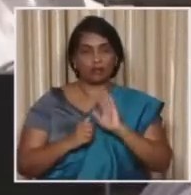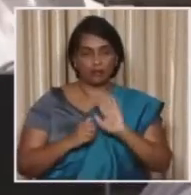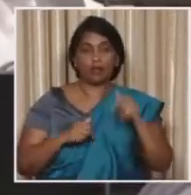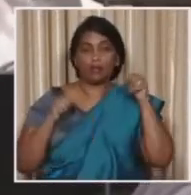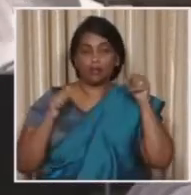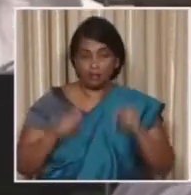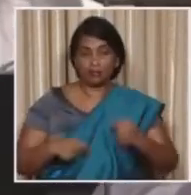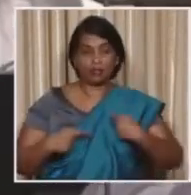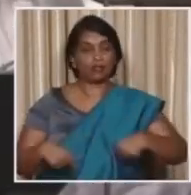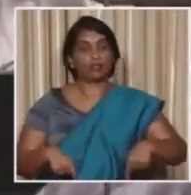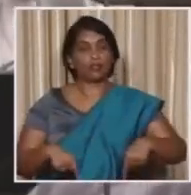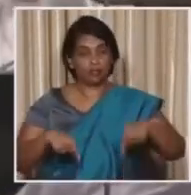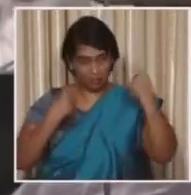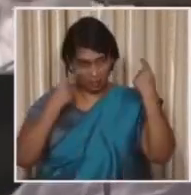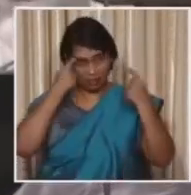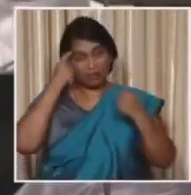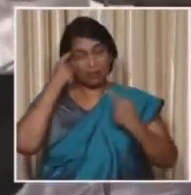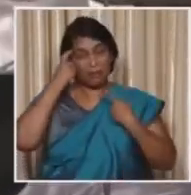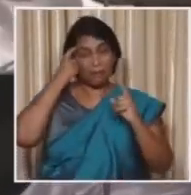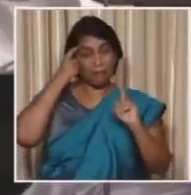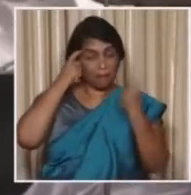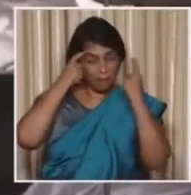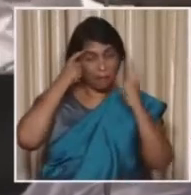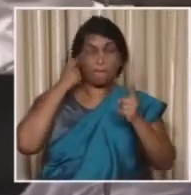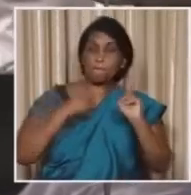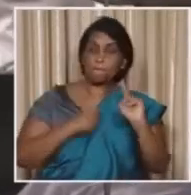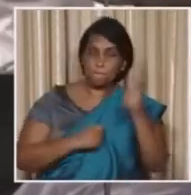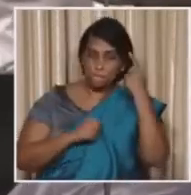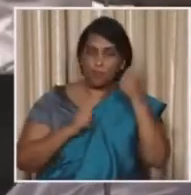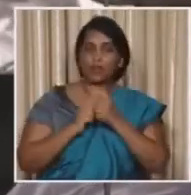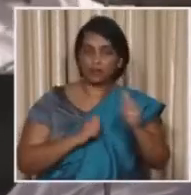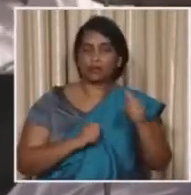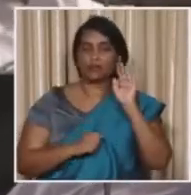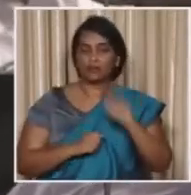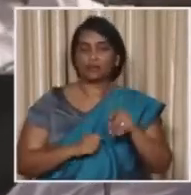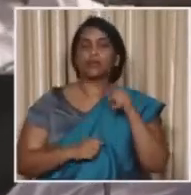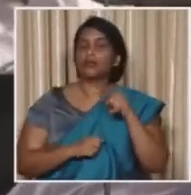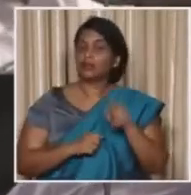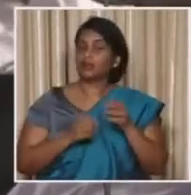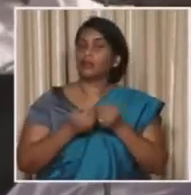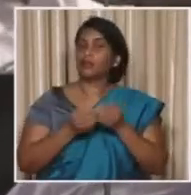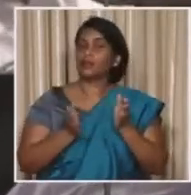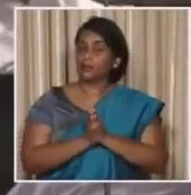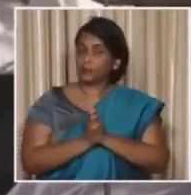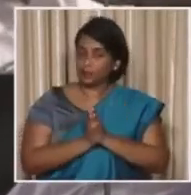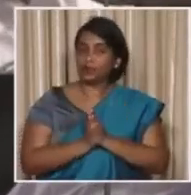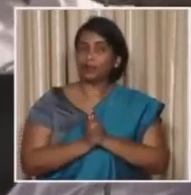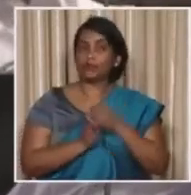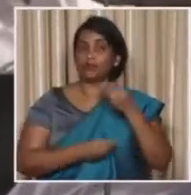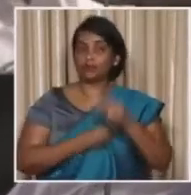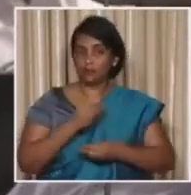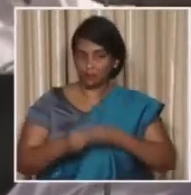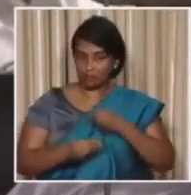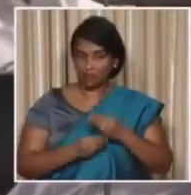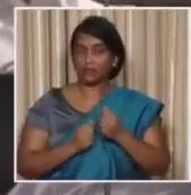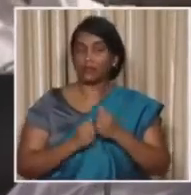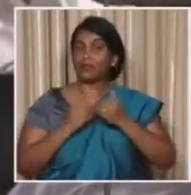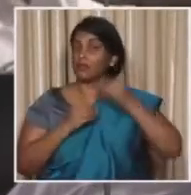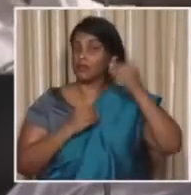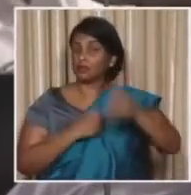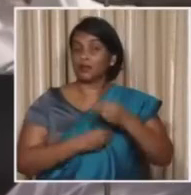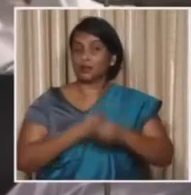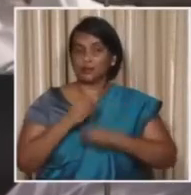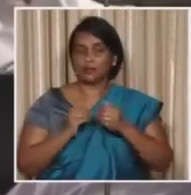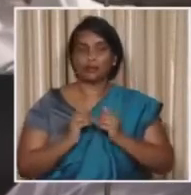කරන්නේ තර්ජනෙන්, දැන් කරන්නේ බලහත්කාරයෙන් කැපිට කරගන්නවා තමුන්ගේ ආයෝජන දීර්ඝකාලීන ආයෝජන